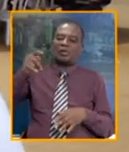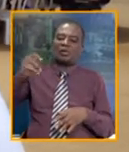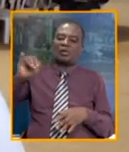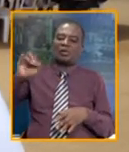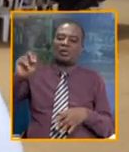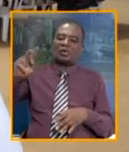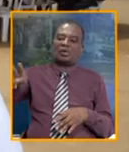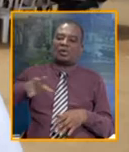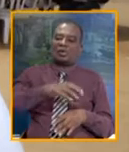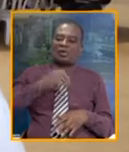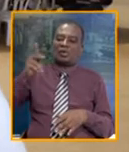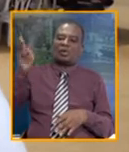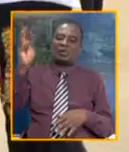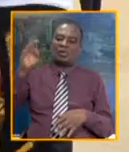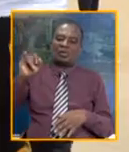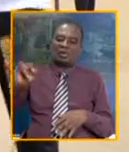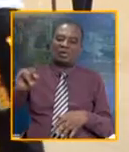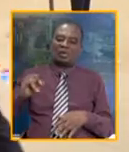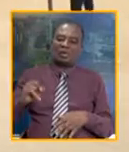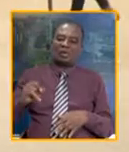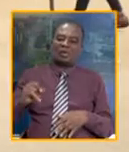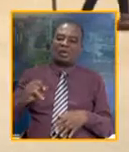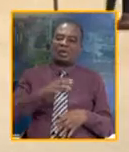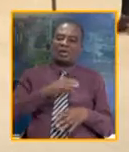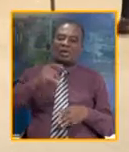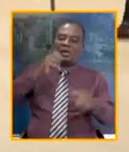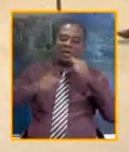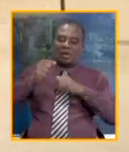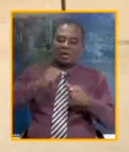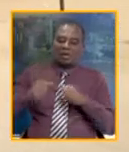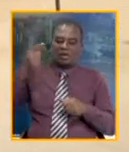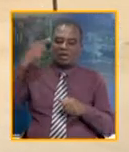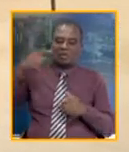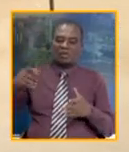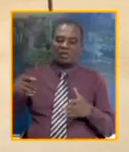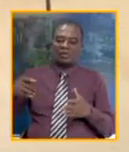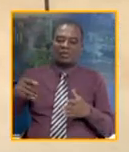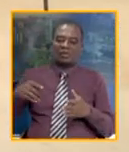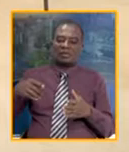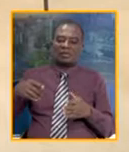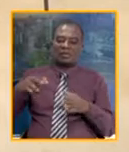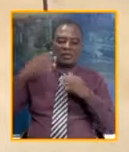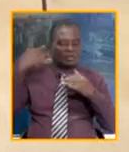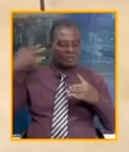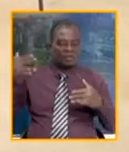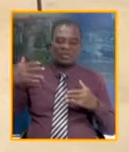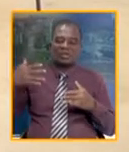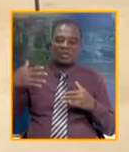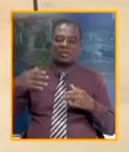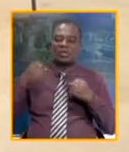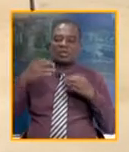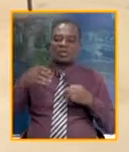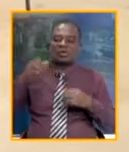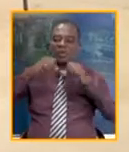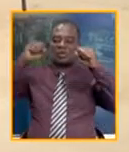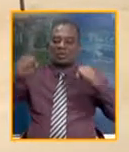et Koumassi. Théâtre participatif, focus group, émission radio sont autant de stratégies utilisées